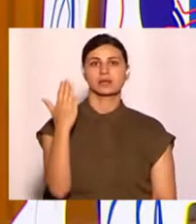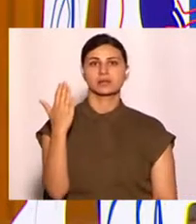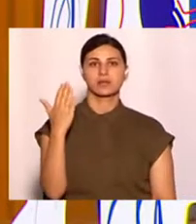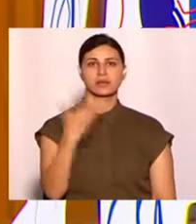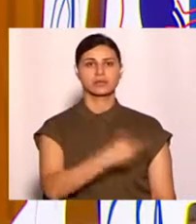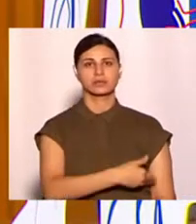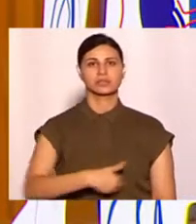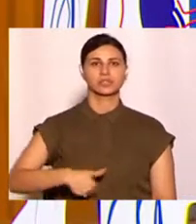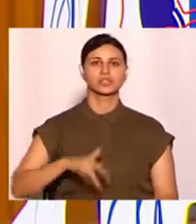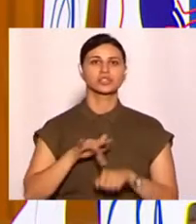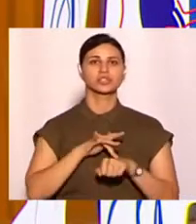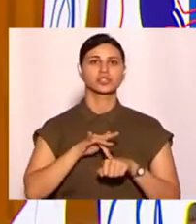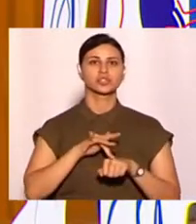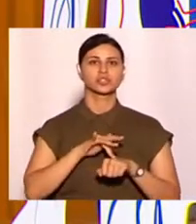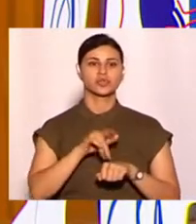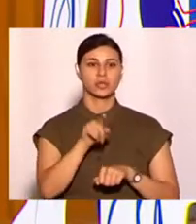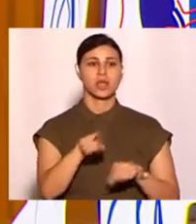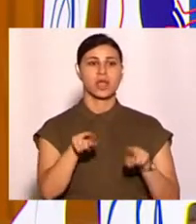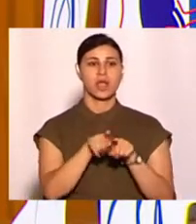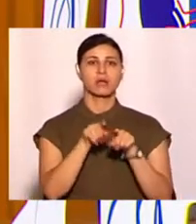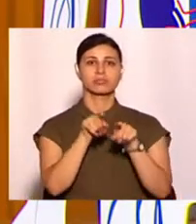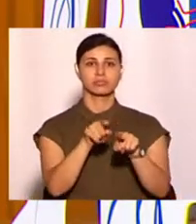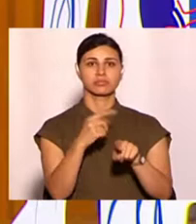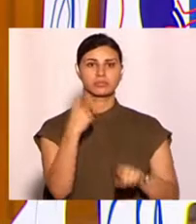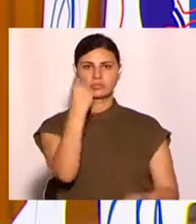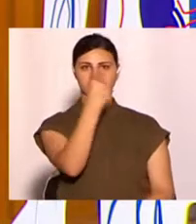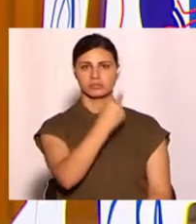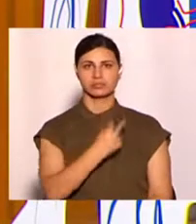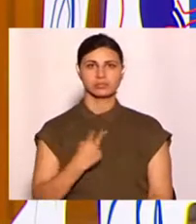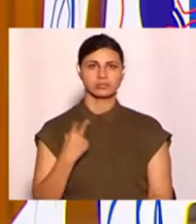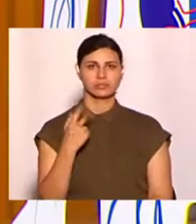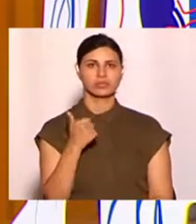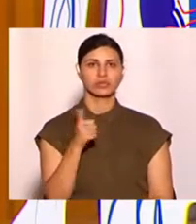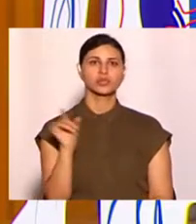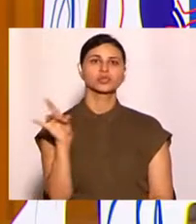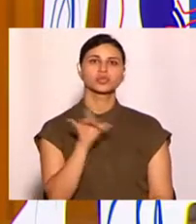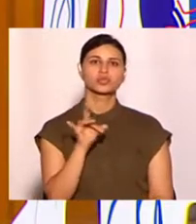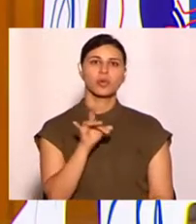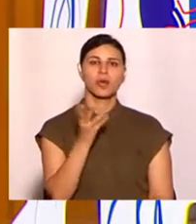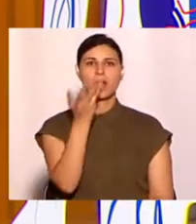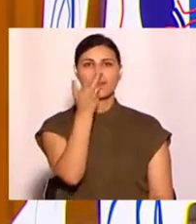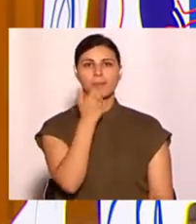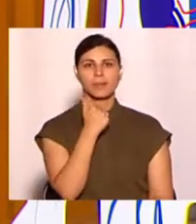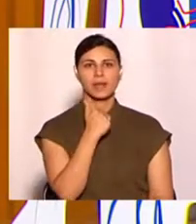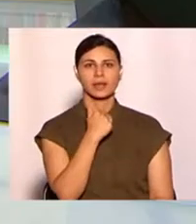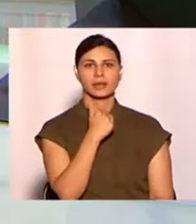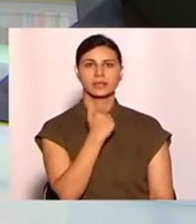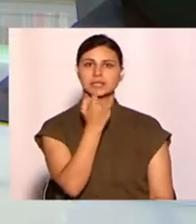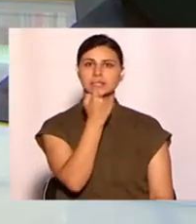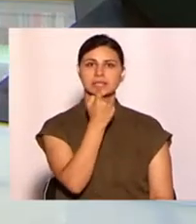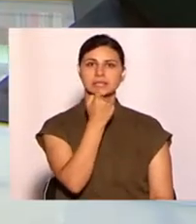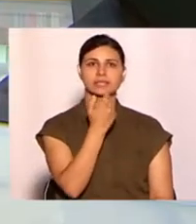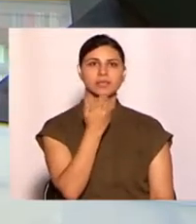წელზე ვითვართ შიშვლები, დოინჯი გვაქვს გაკეთებული და ვაკვირდებით ჩვენ თავს. ზომას, ფერს ხომ არ აღინიშნება,